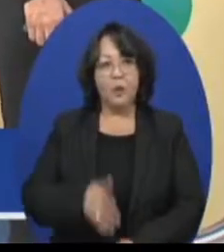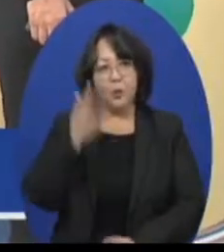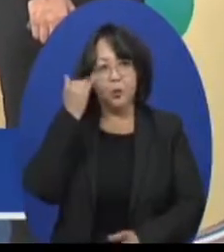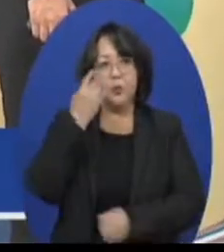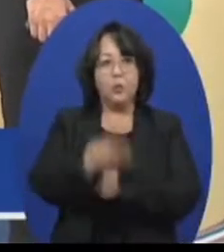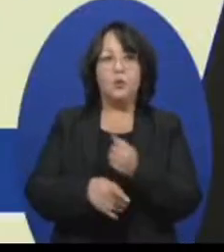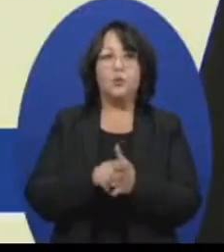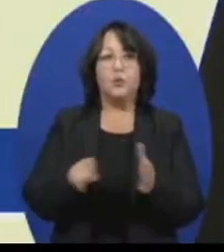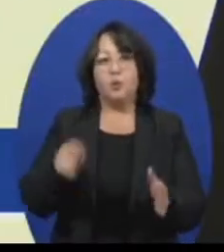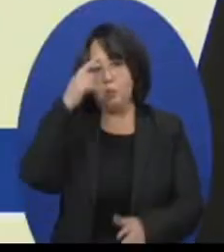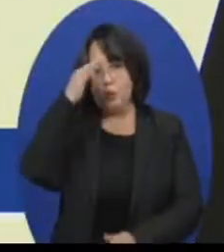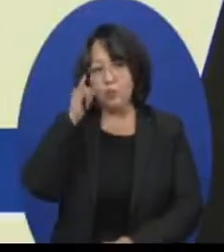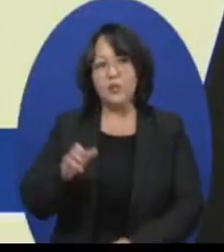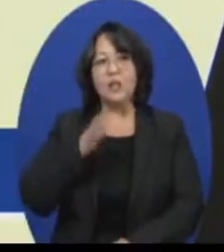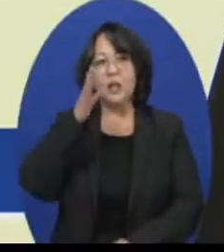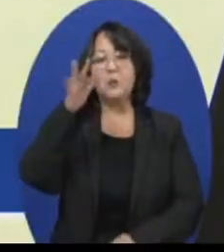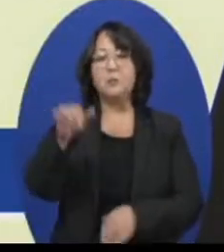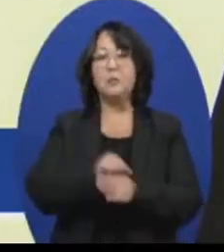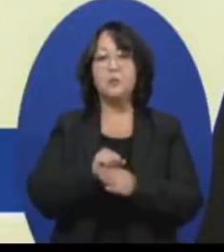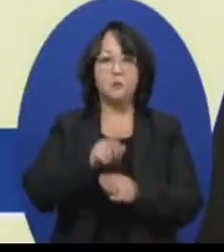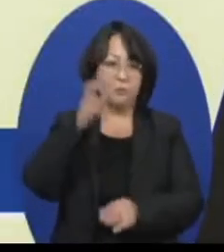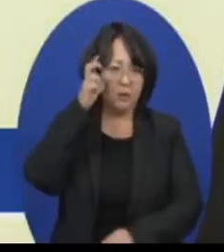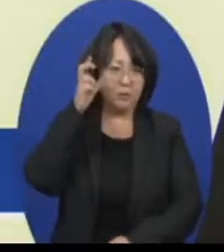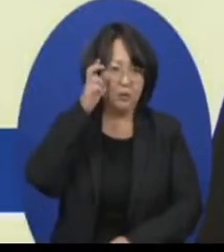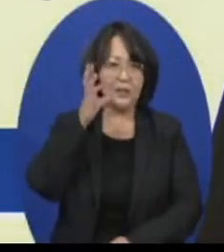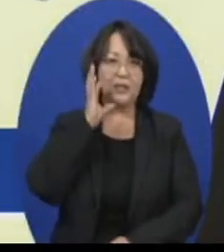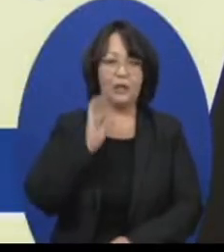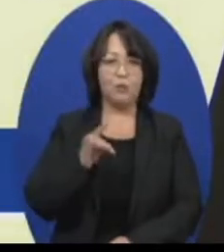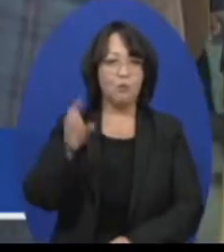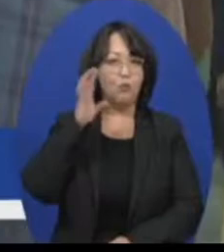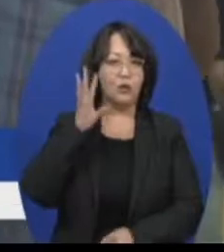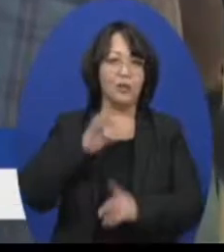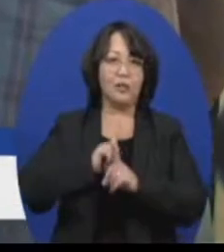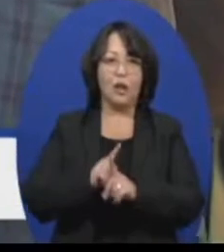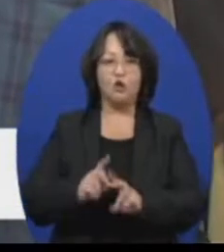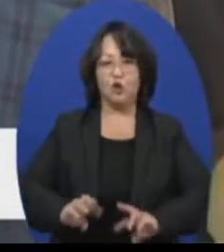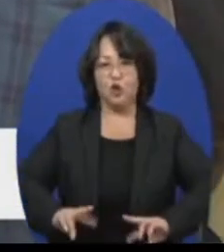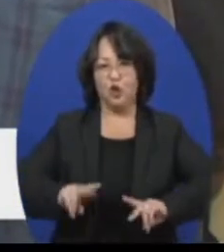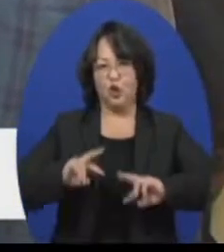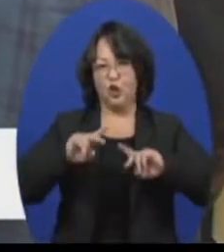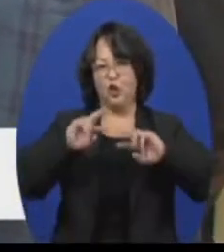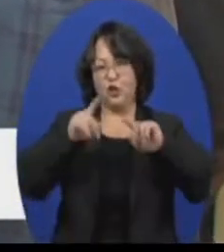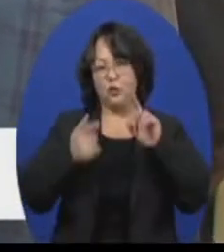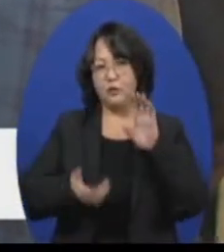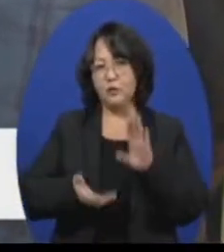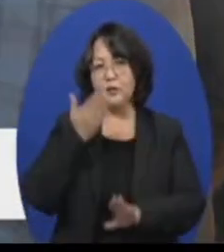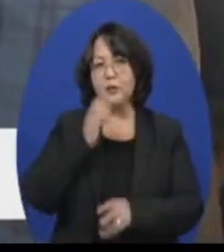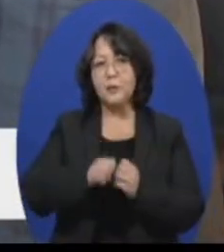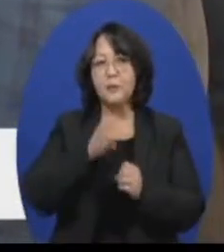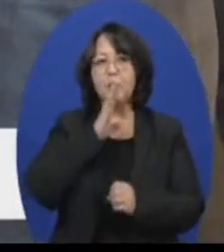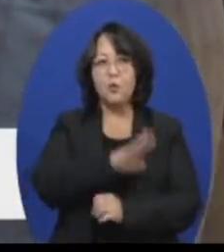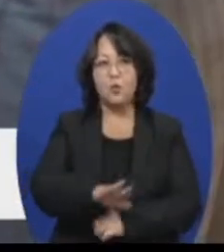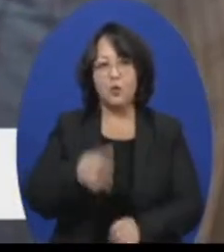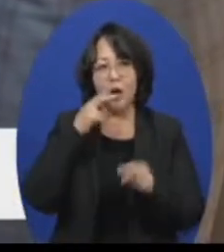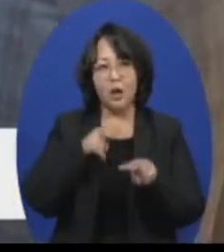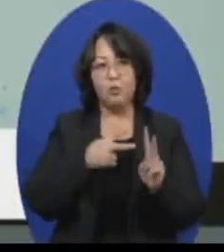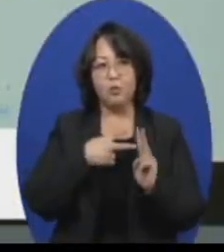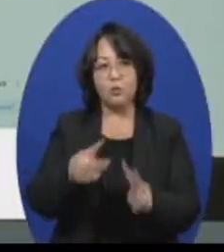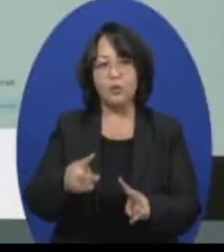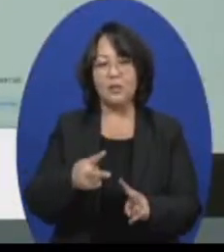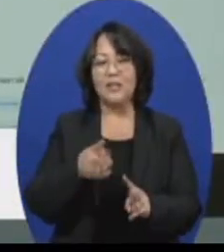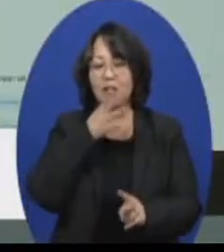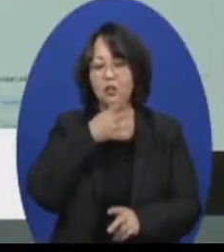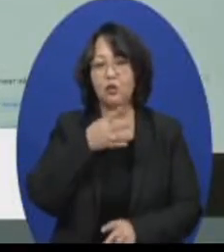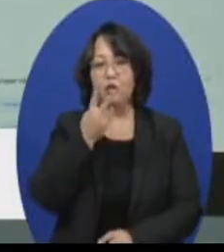Ойрын 4 жил Монгол улсын ирээдүйг бэлтгэх боловсролын салбарт хэд хэдэн бодлогын өөрчлөлт орно гэдгийг салбарын анаас нь төлөвлөжээ. Хүүхэд харах үйлчлэг нь хамрагдах